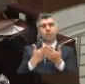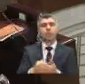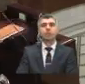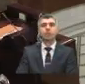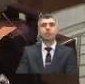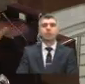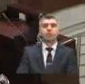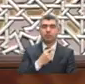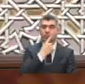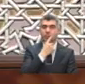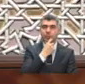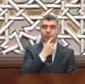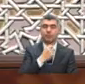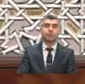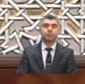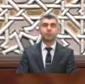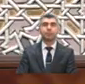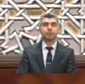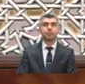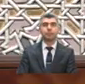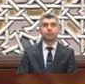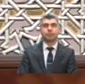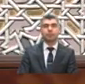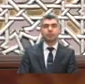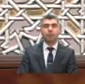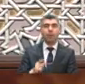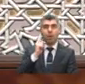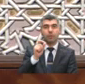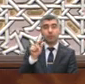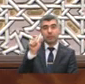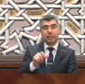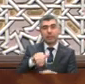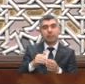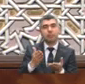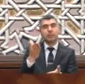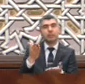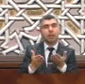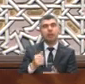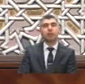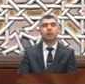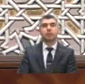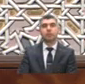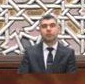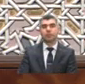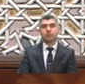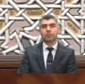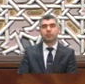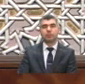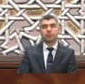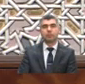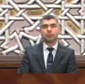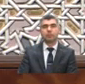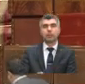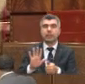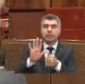الكلمة للسيد النائب المحترم السيد حسن البيهي عن فريق الاستقلال الاستقلالي الوحدة والتعاونية في